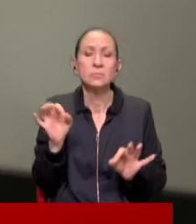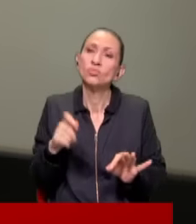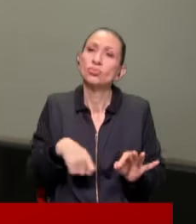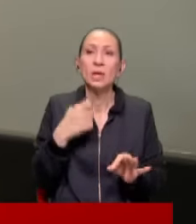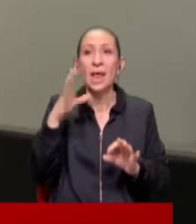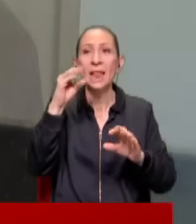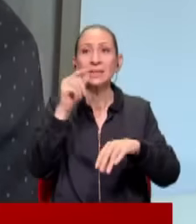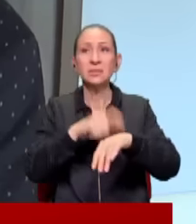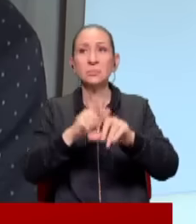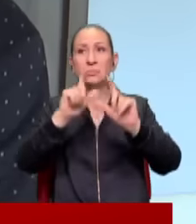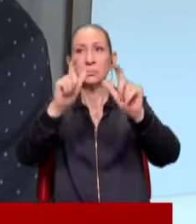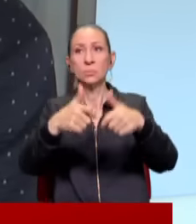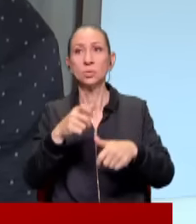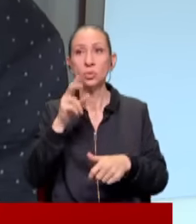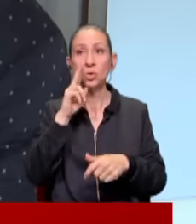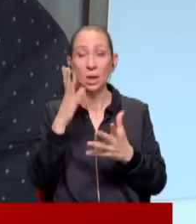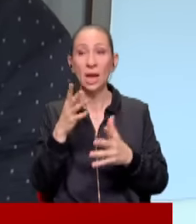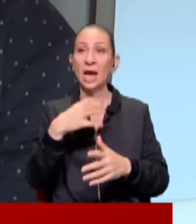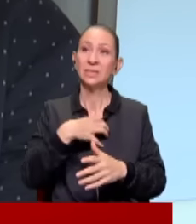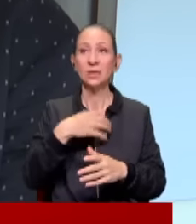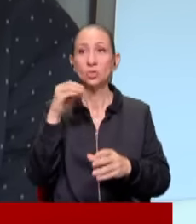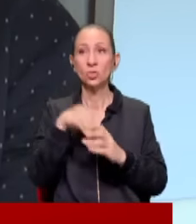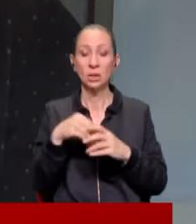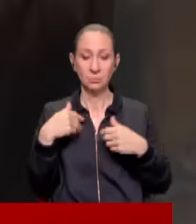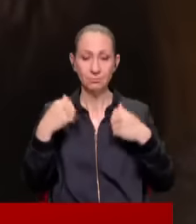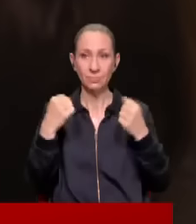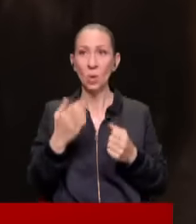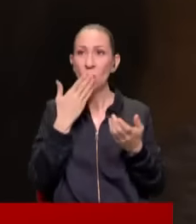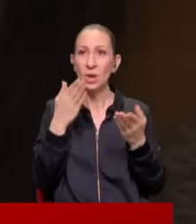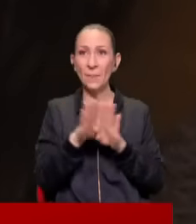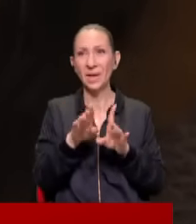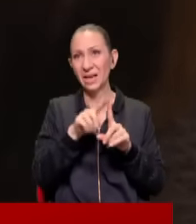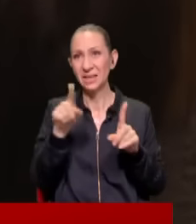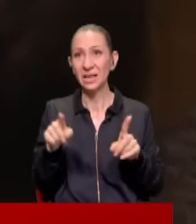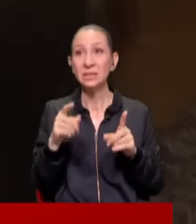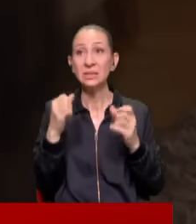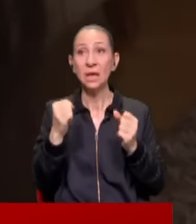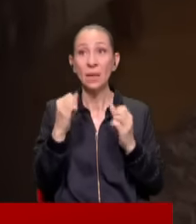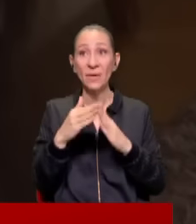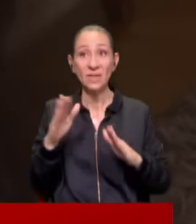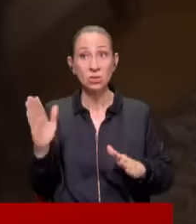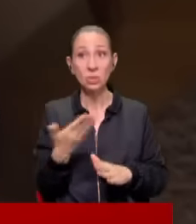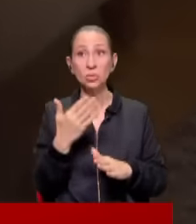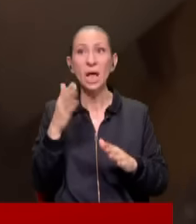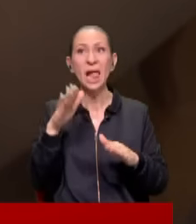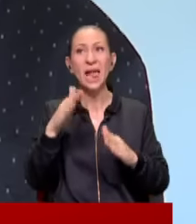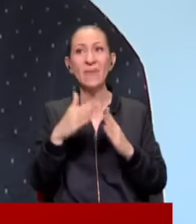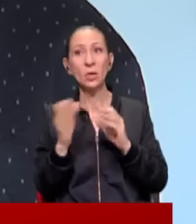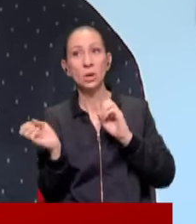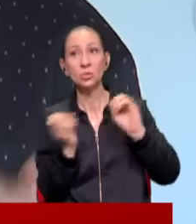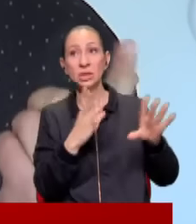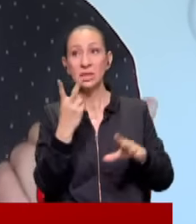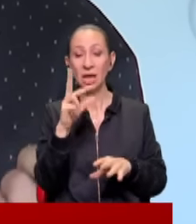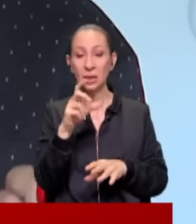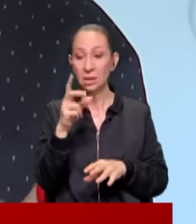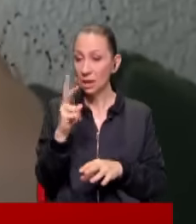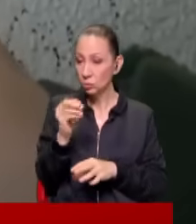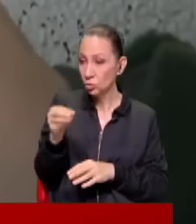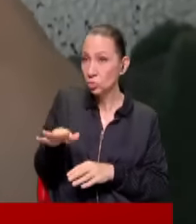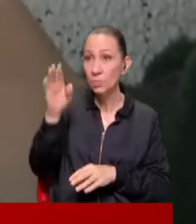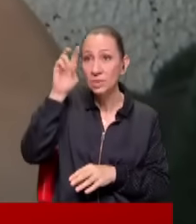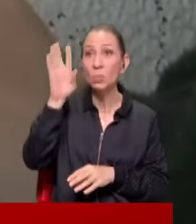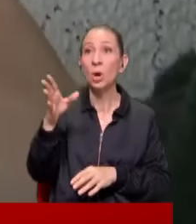saatleri de söküldü. Son aşamada Haziran sonuna kadar kalalım dedik, okullar kapanana kadar. Sağlam evden çıkartıp beni çürük eve gönderiyorsun. İki ay bu çocuğun psikolojisi yok